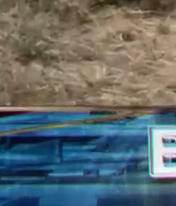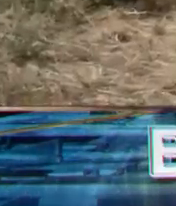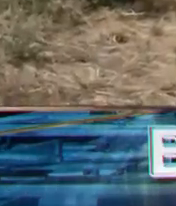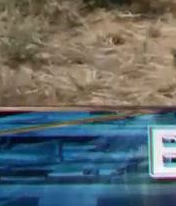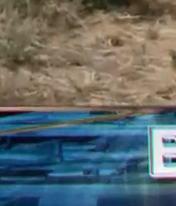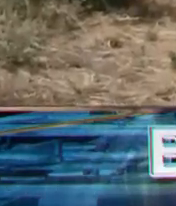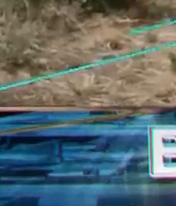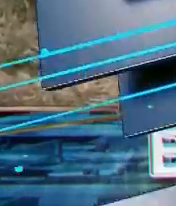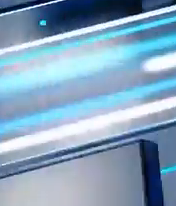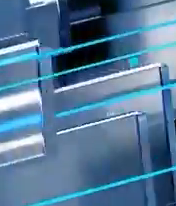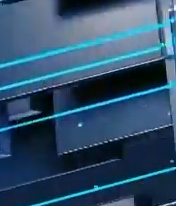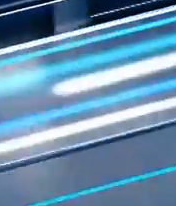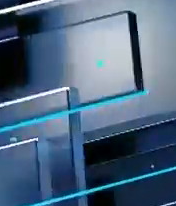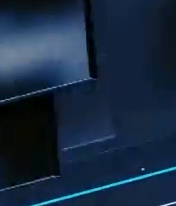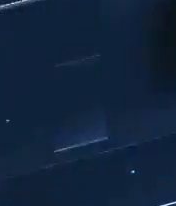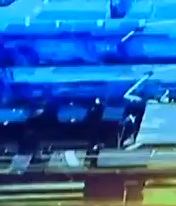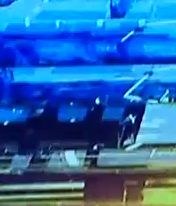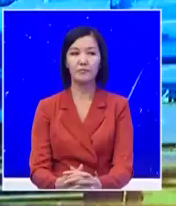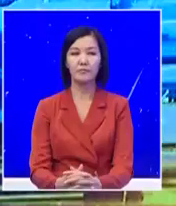тазартты.